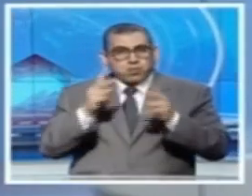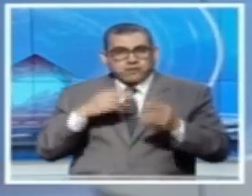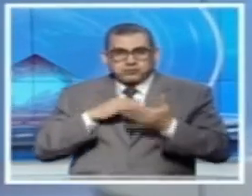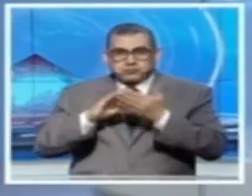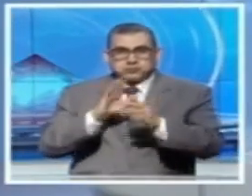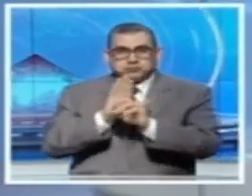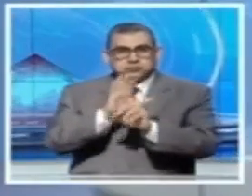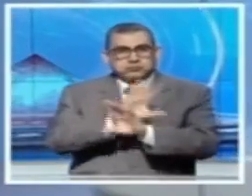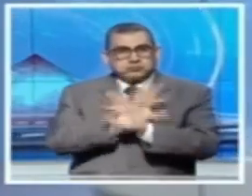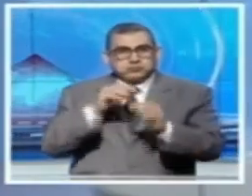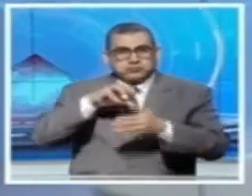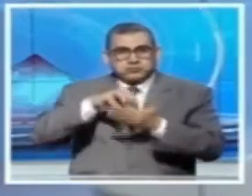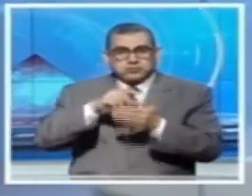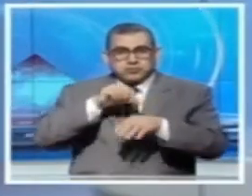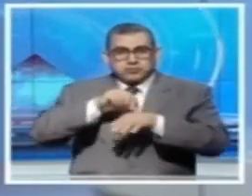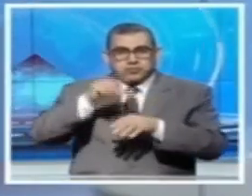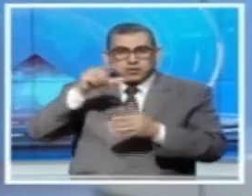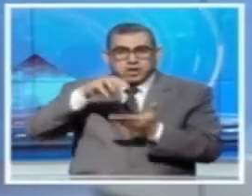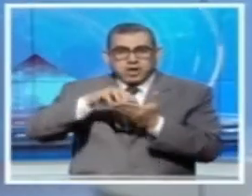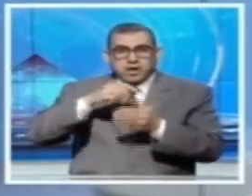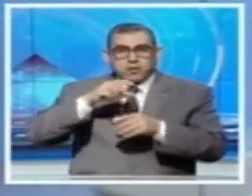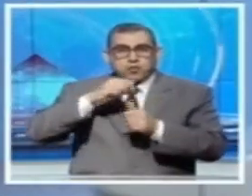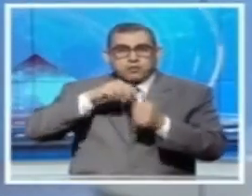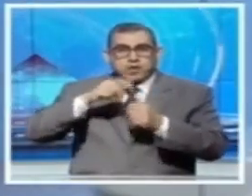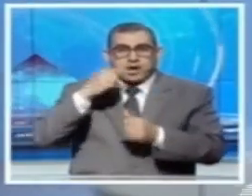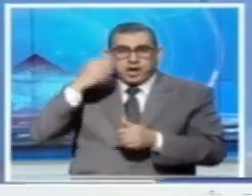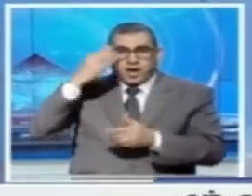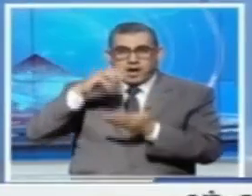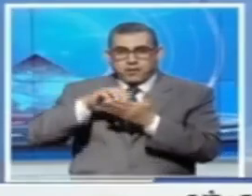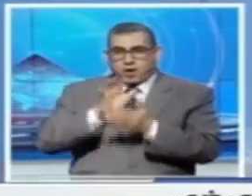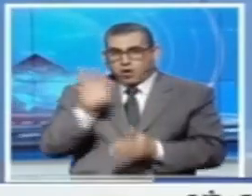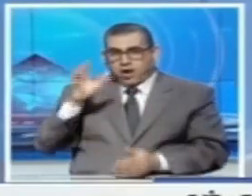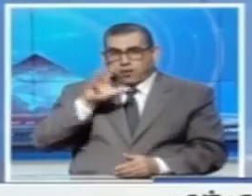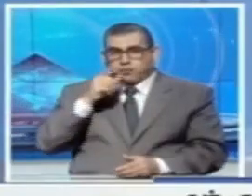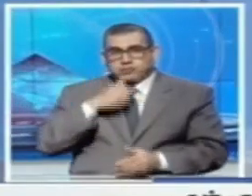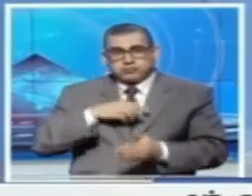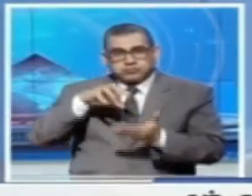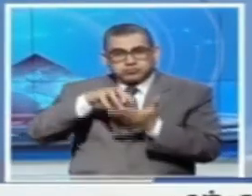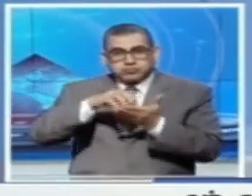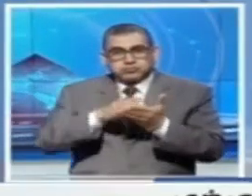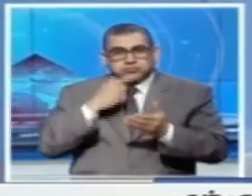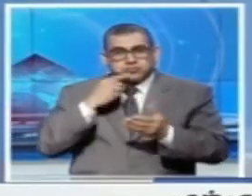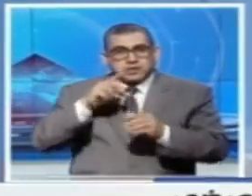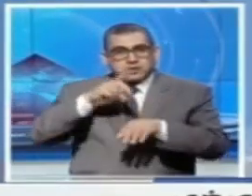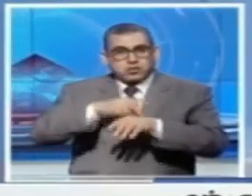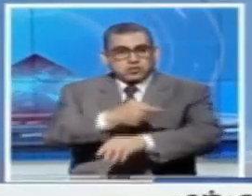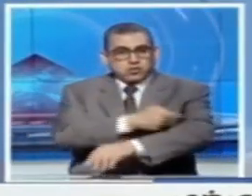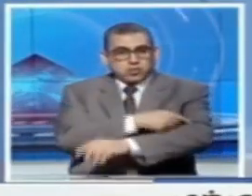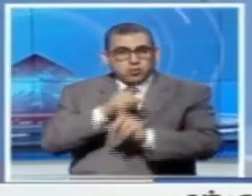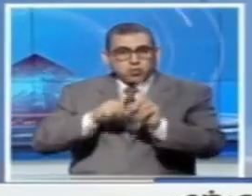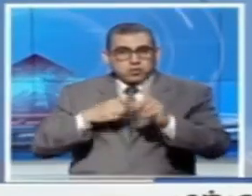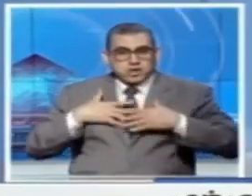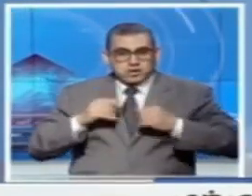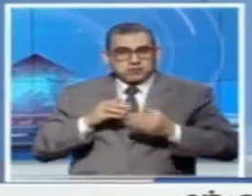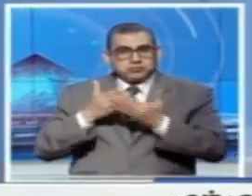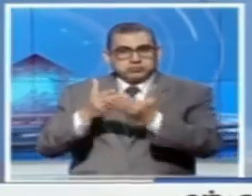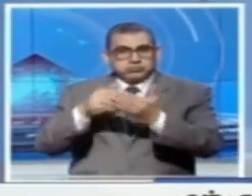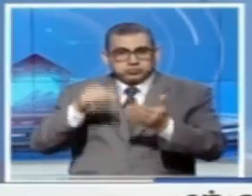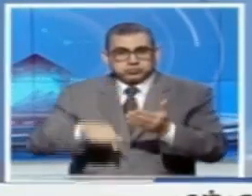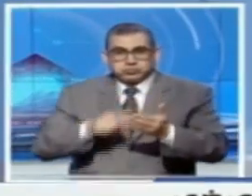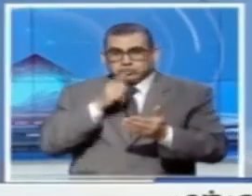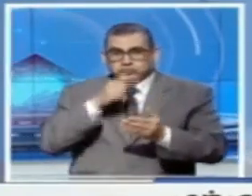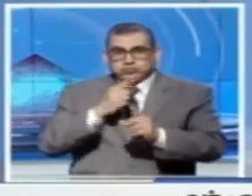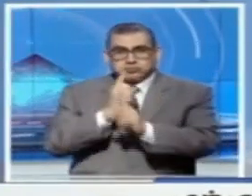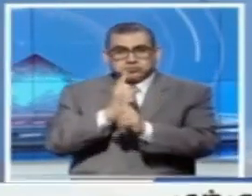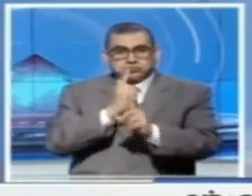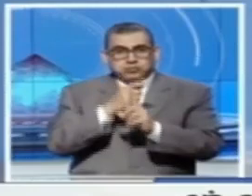الرعاية الطبية للمرضى بأوزبكستان من خلال المستشفيات والمعاهد والمراكز التابعة لوزارة الصحة. جاء ذلك خلال لقاء